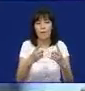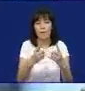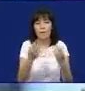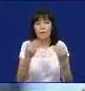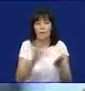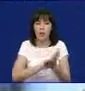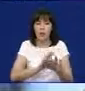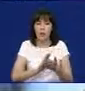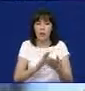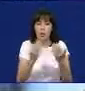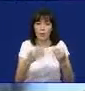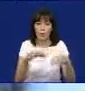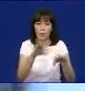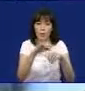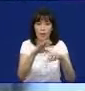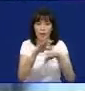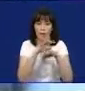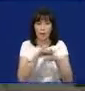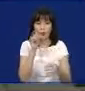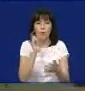тазалау қондырғыларын орнату міндеттелді.